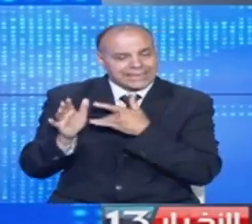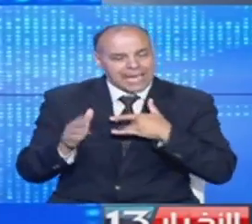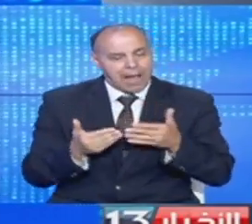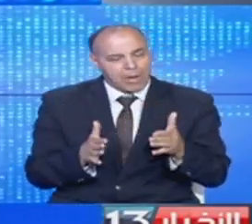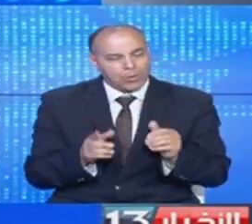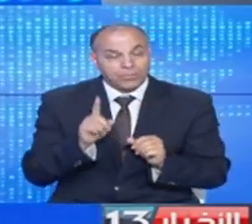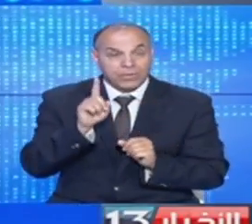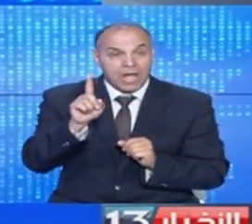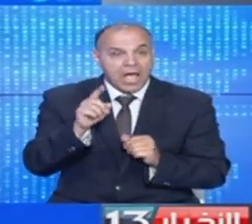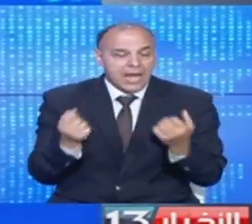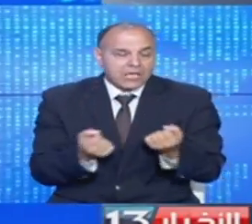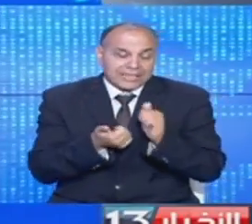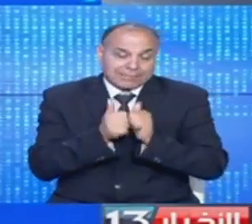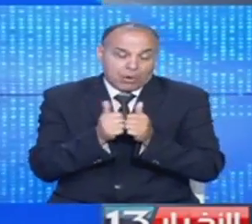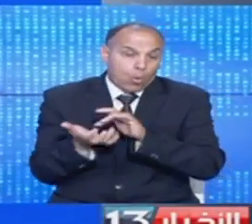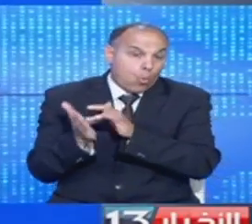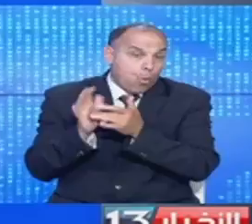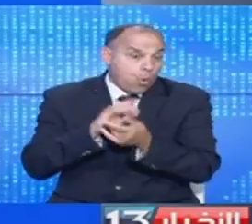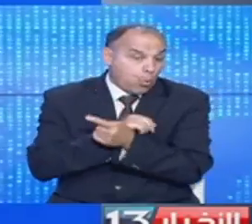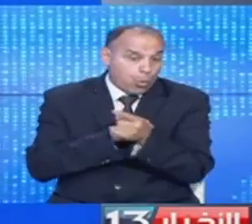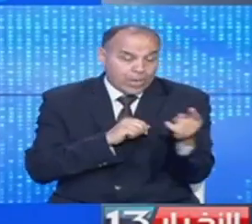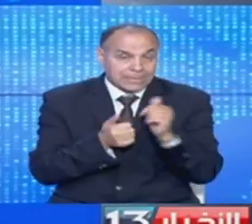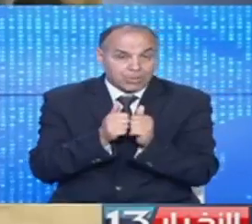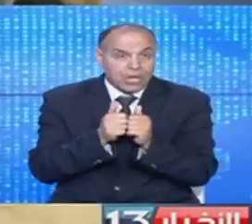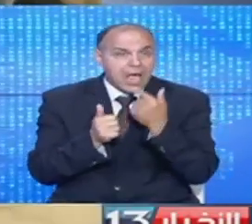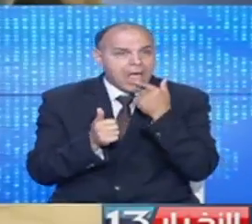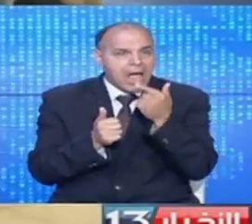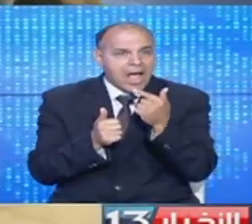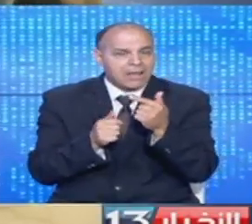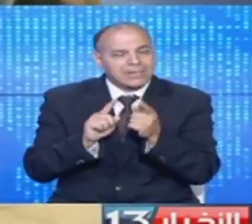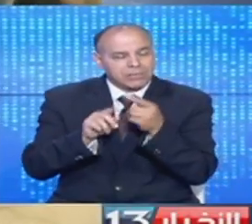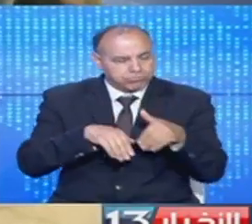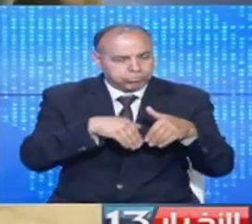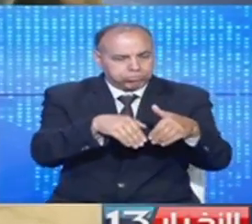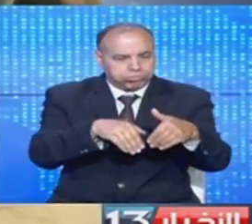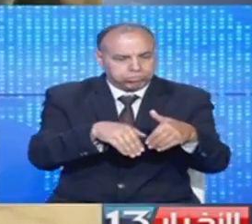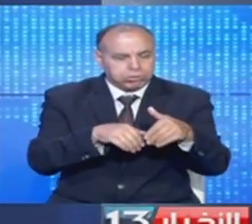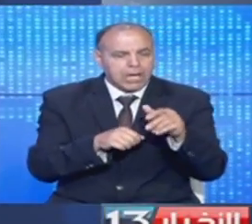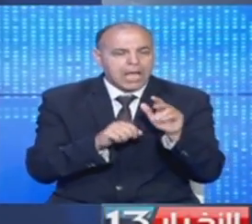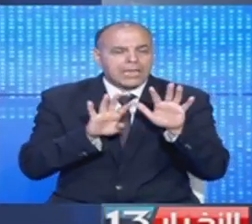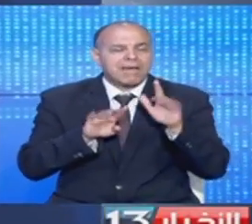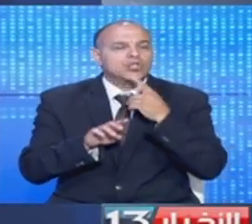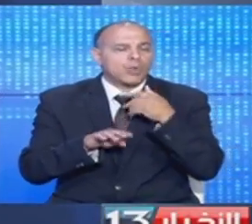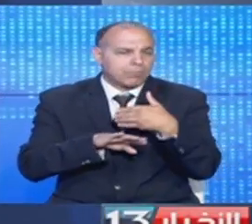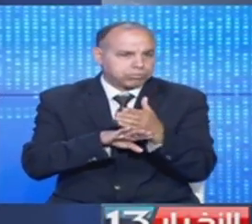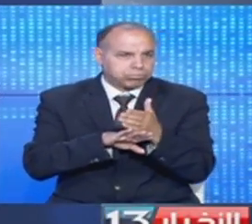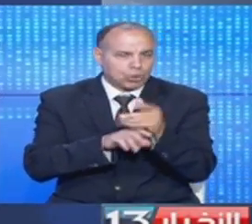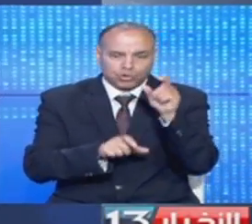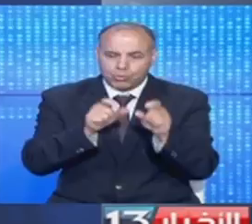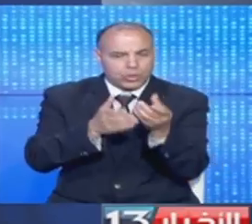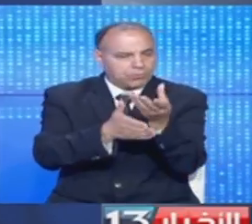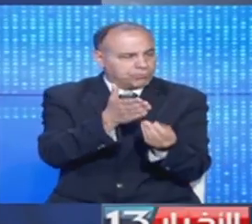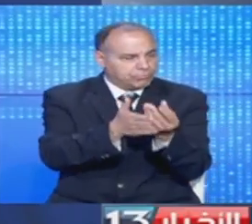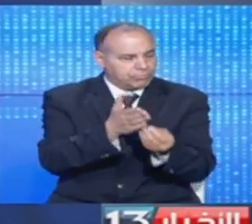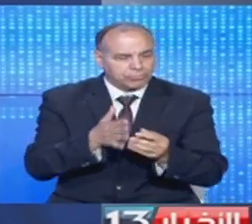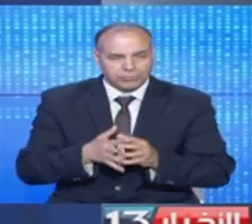الصحية. أما الأنشطة الرياضية بجميع أنواعها فسيتم استئنافها يوم 8 من جوان دون حضور